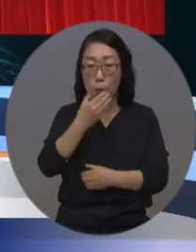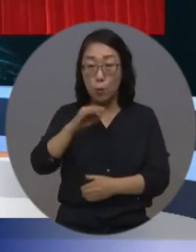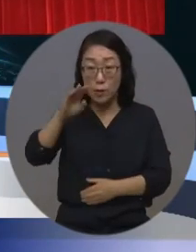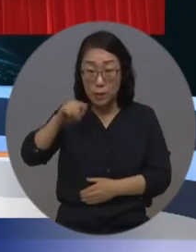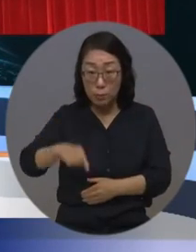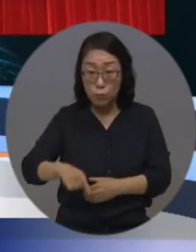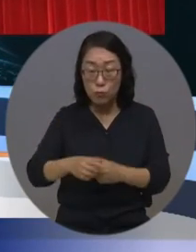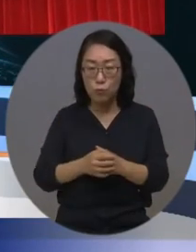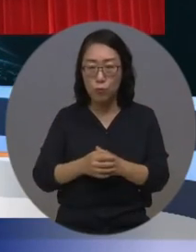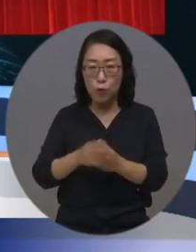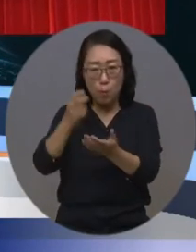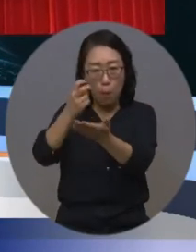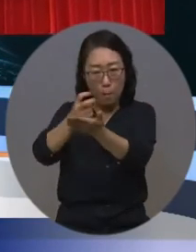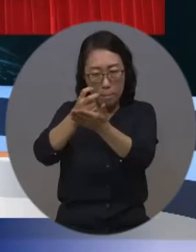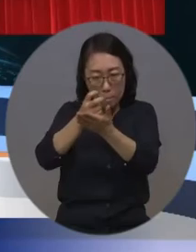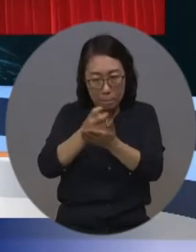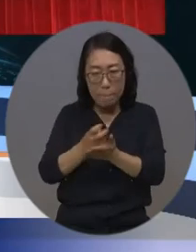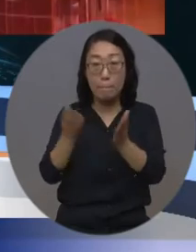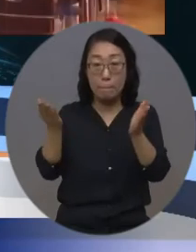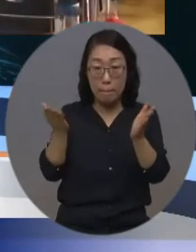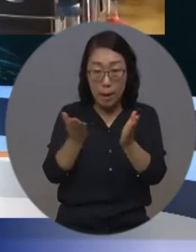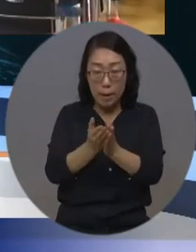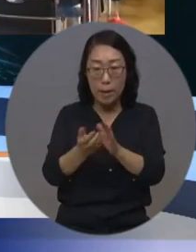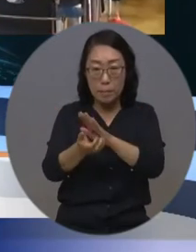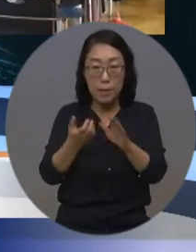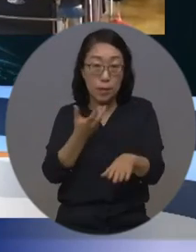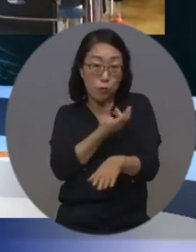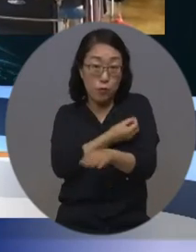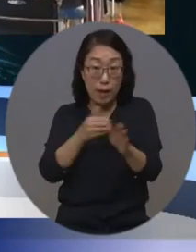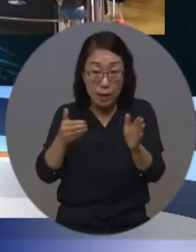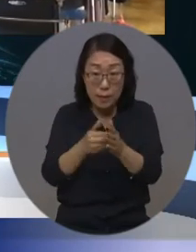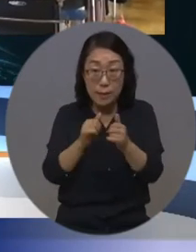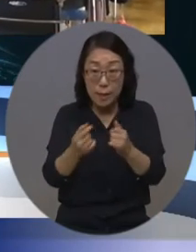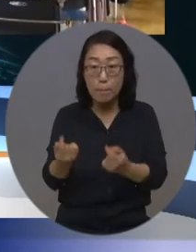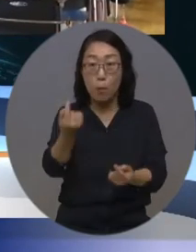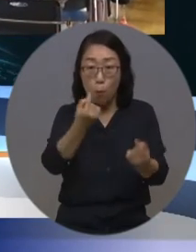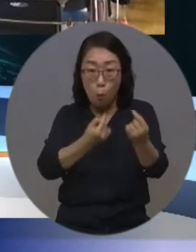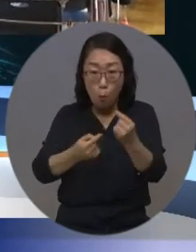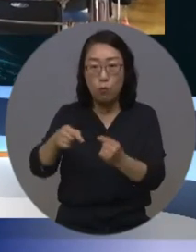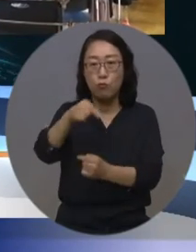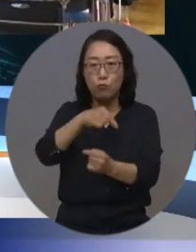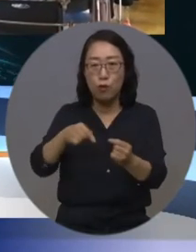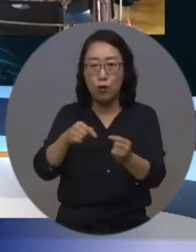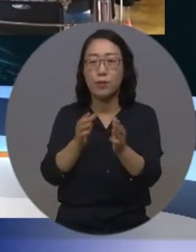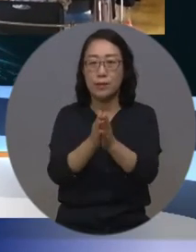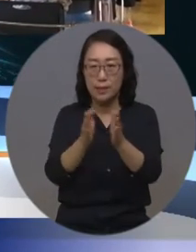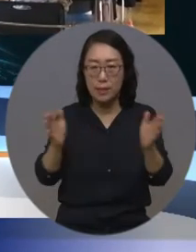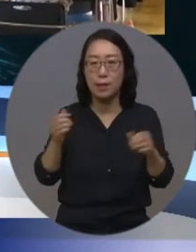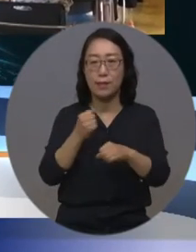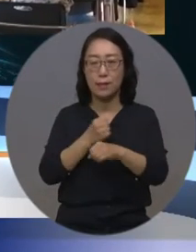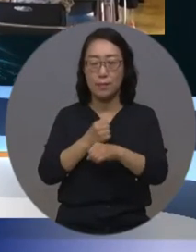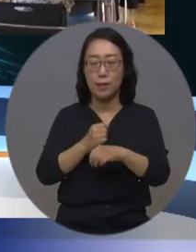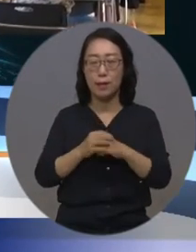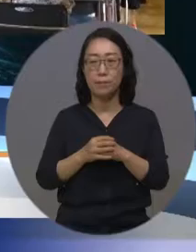코로나19 대응 지침에 따라 예방접종자 중심으로 운영될 예정입니다. 조은빈 기자가